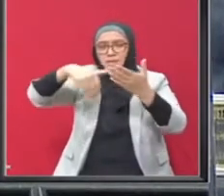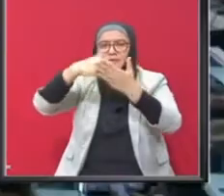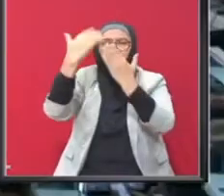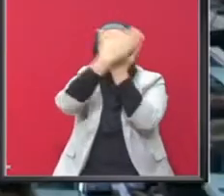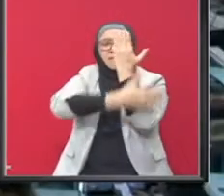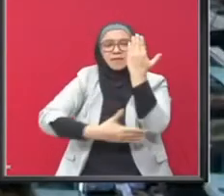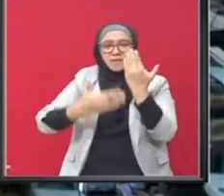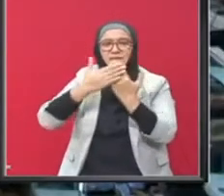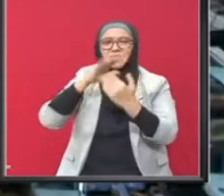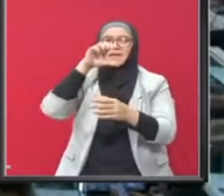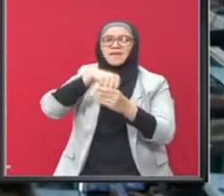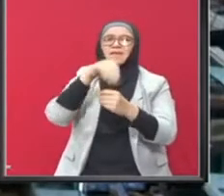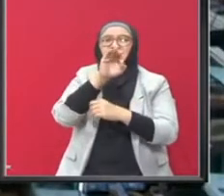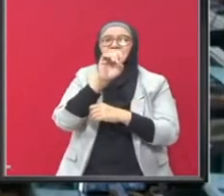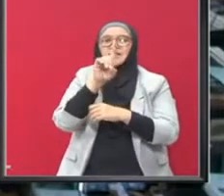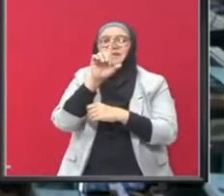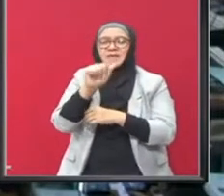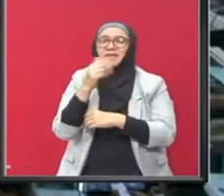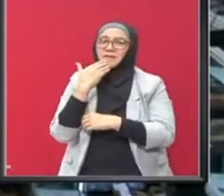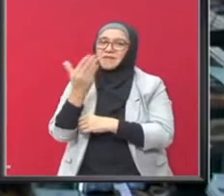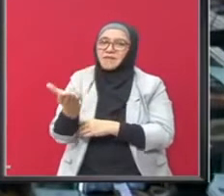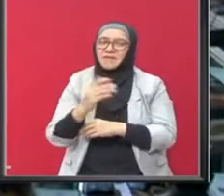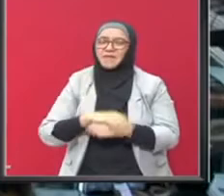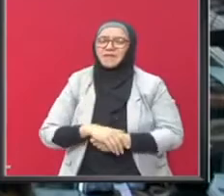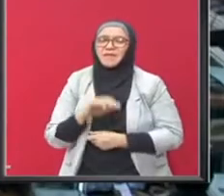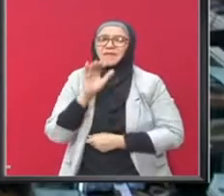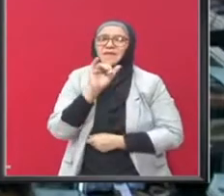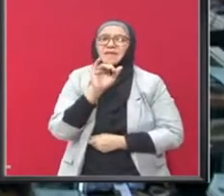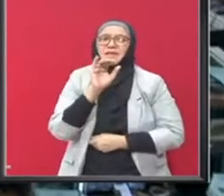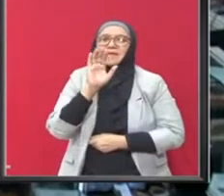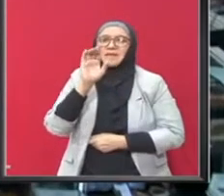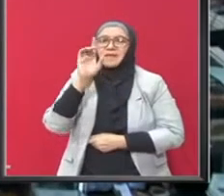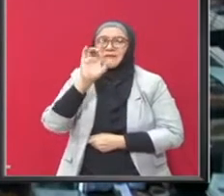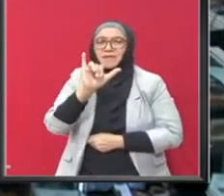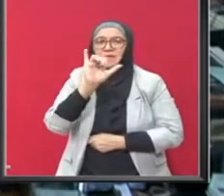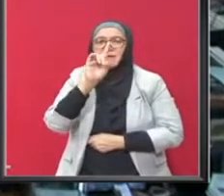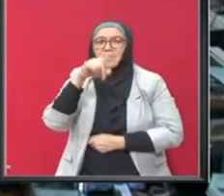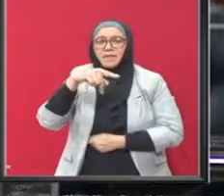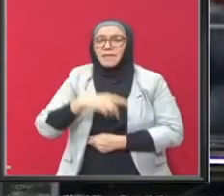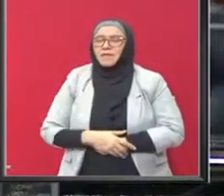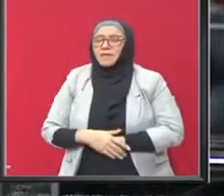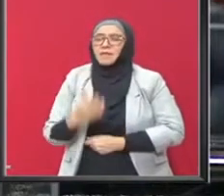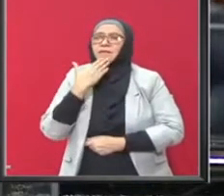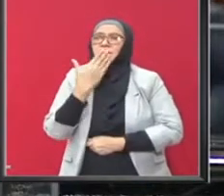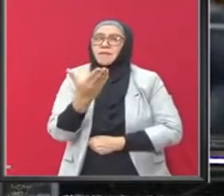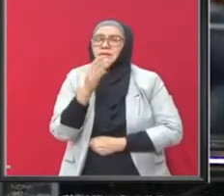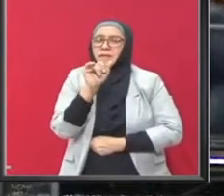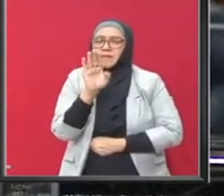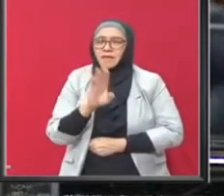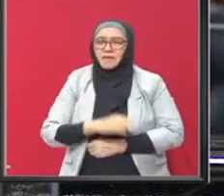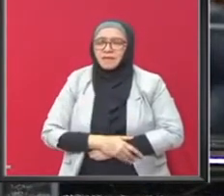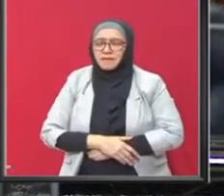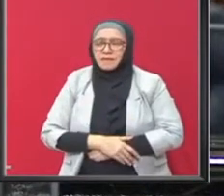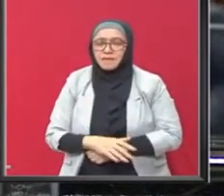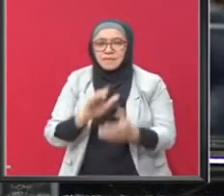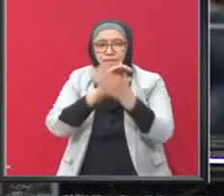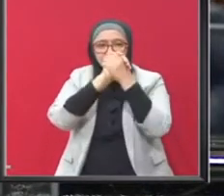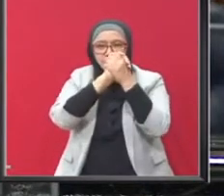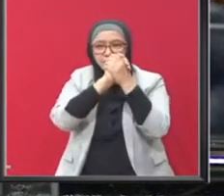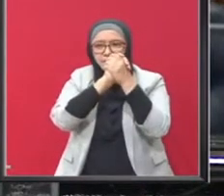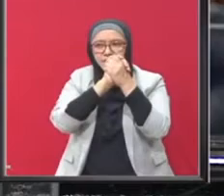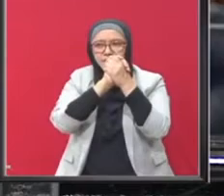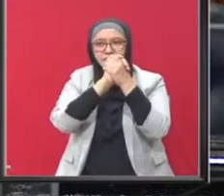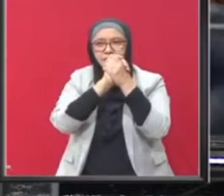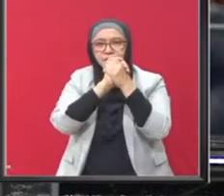dipertuan base kitanya pomade selama vitamin Terima kasih lemak tadi betul tanya hal yang membuat menteri di